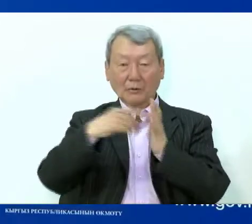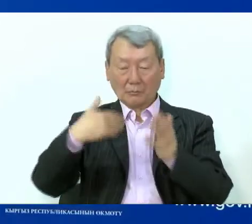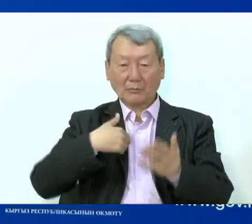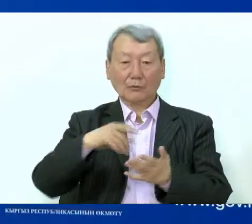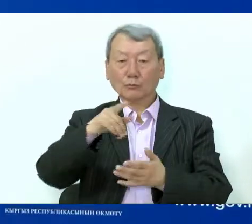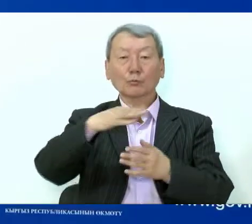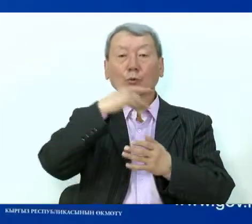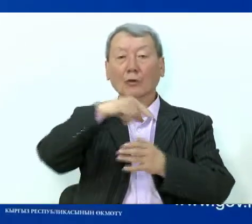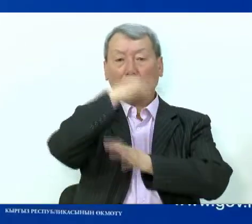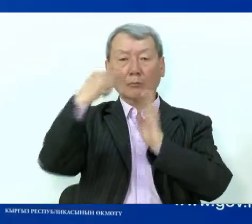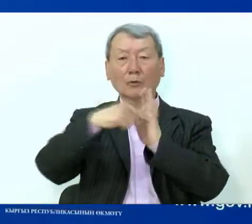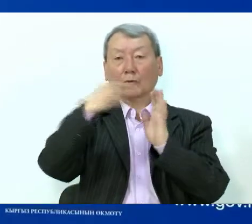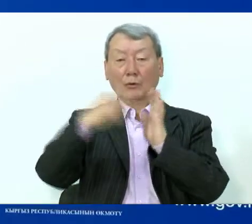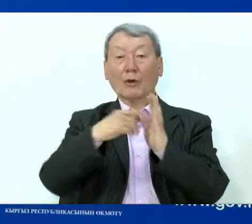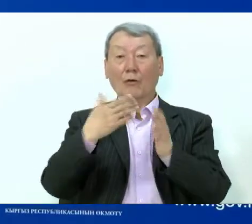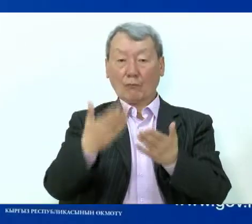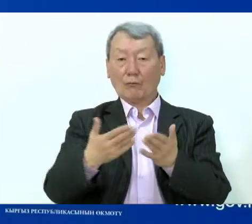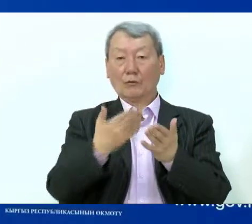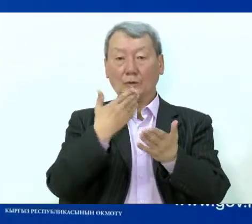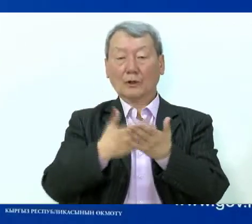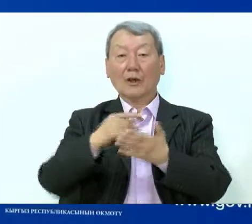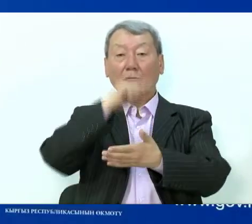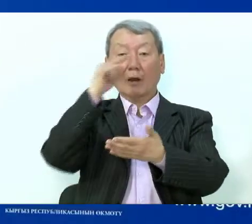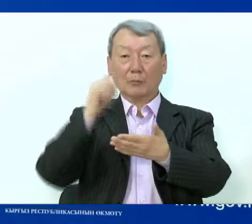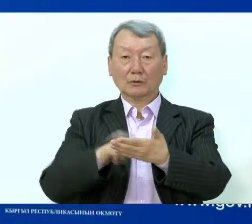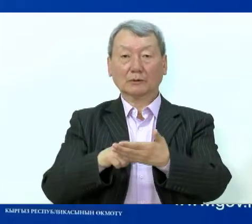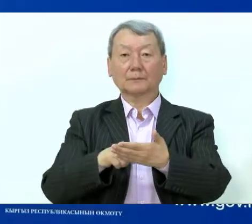наиболее задаваемые. Вот вопрос